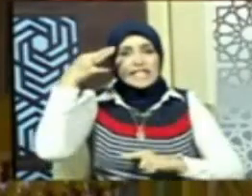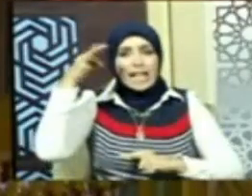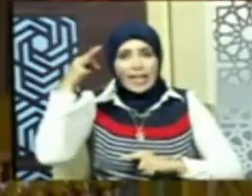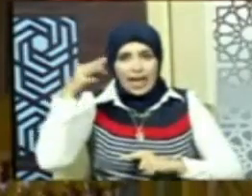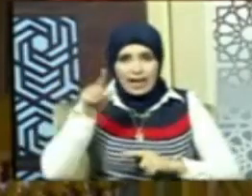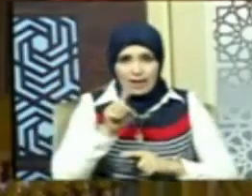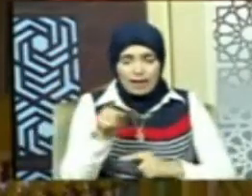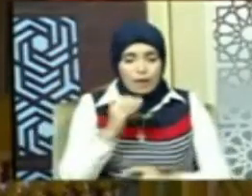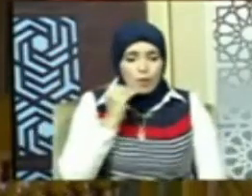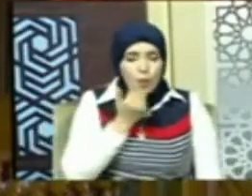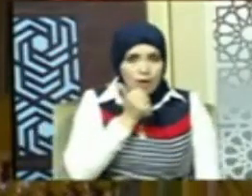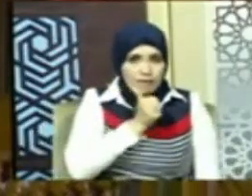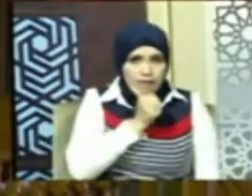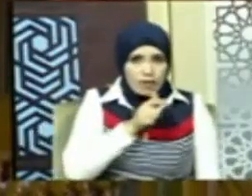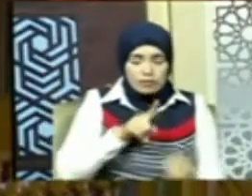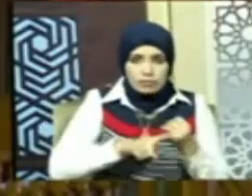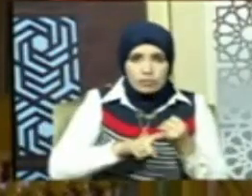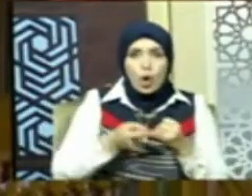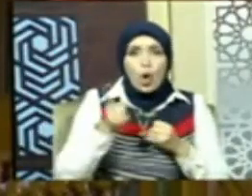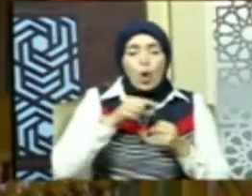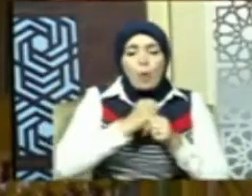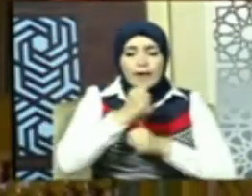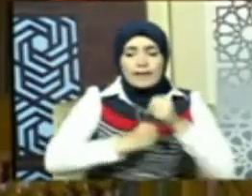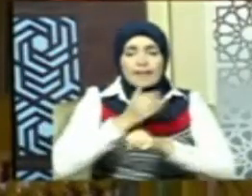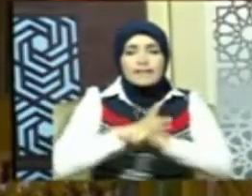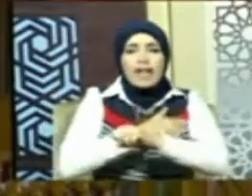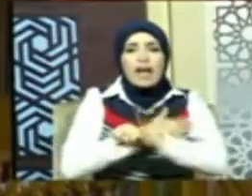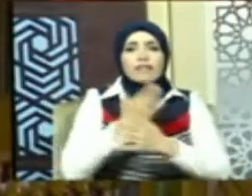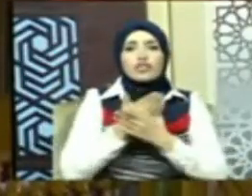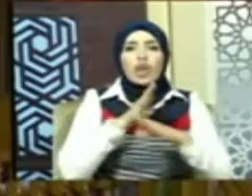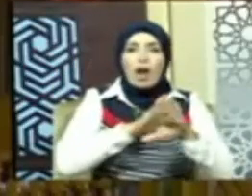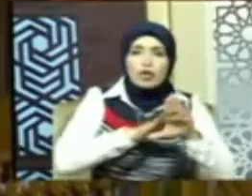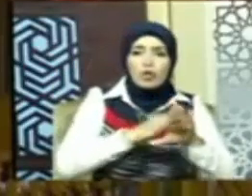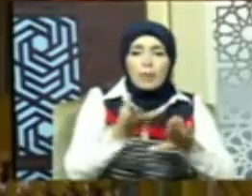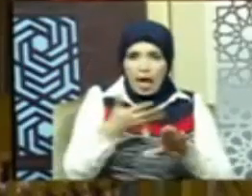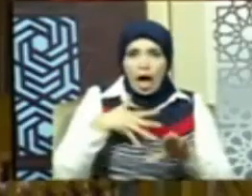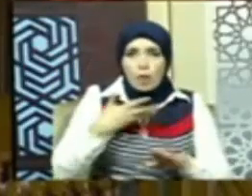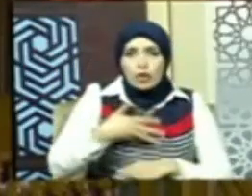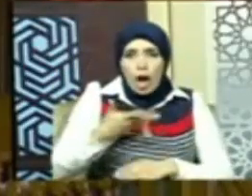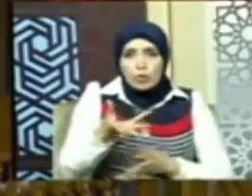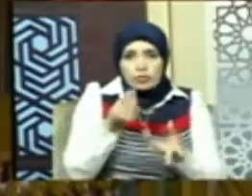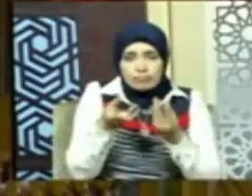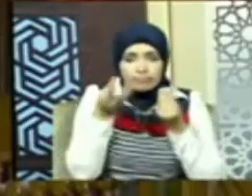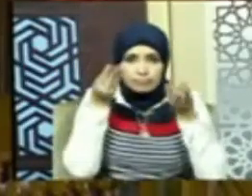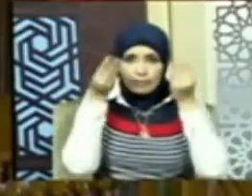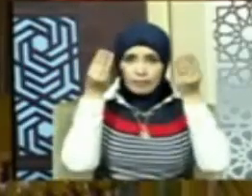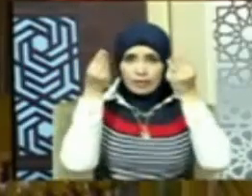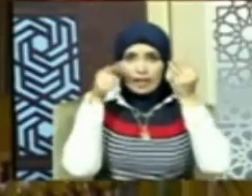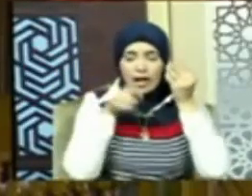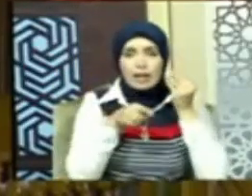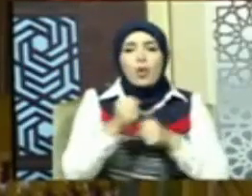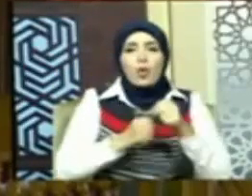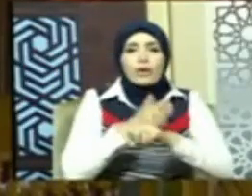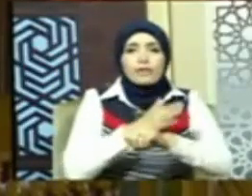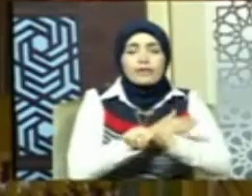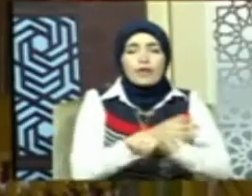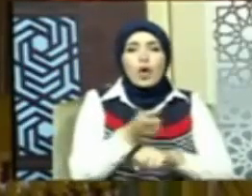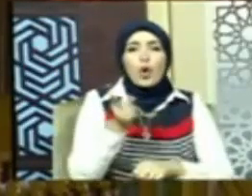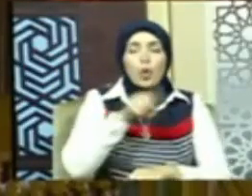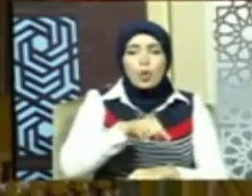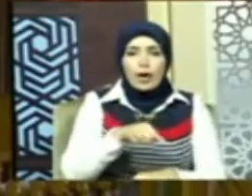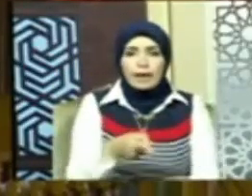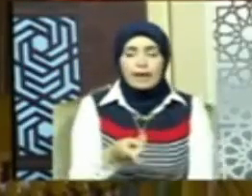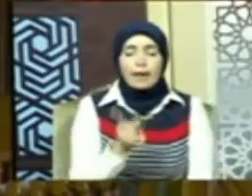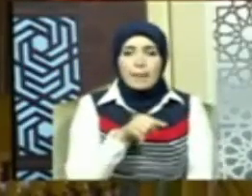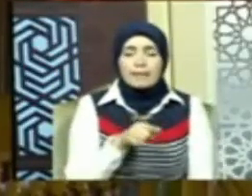وحرص واجتهاد في طلب العلم، وبلغة أكل ما يسد الرمق، والاكتفاء